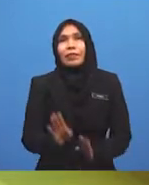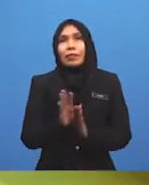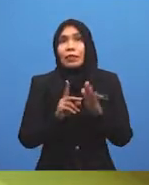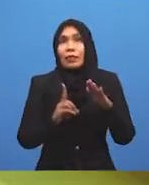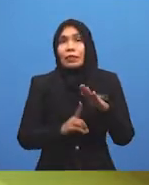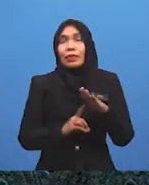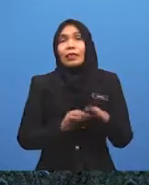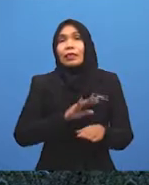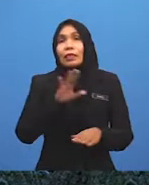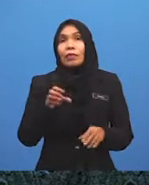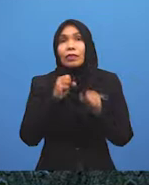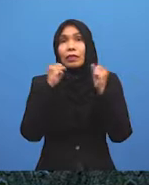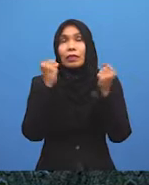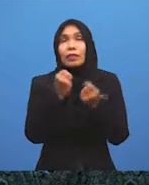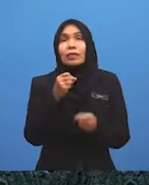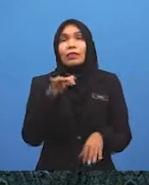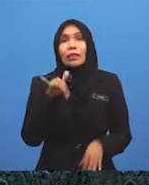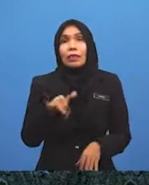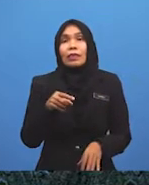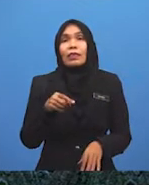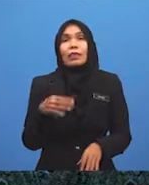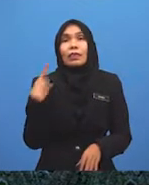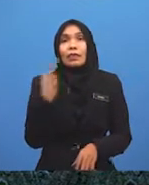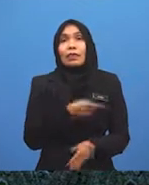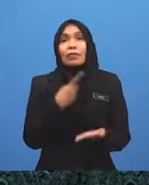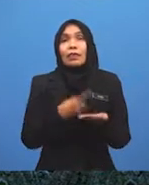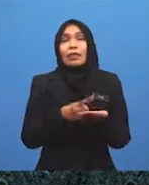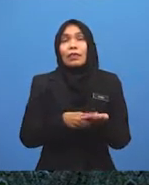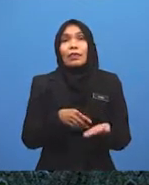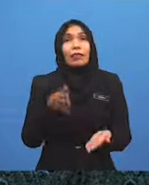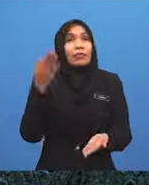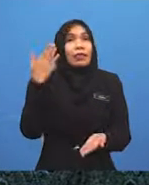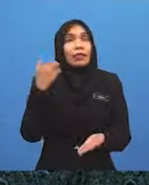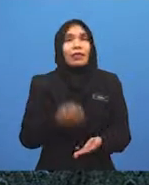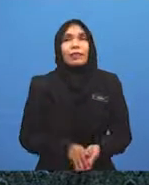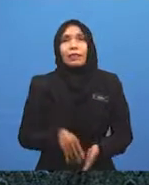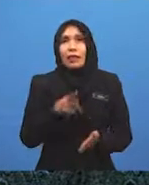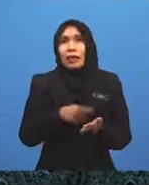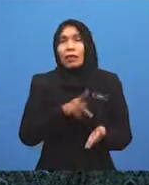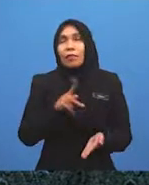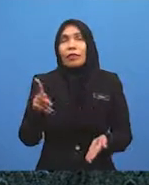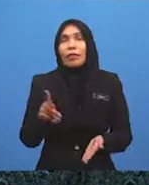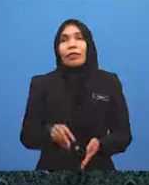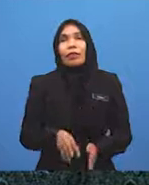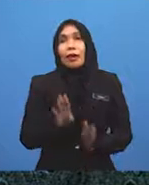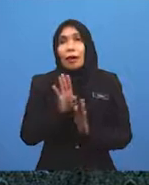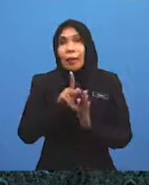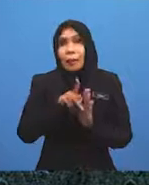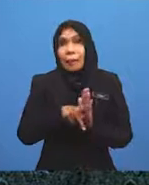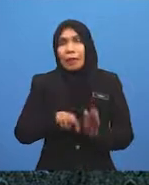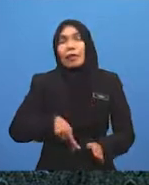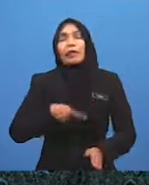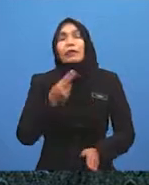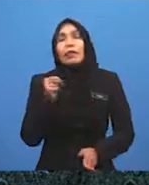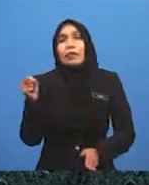kita bincangkan tadi, apakah perasaan kita apabila beradab sopan dan